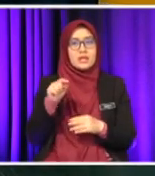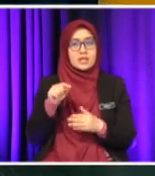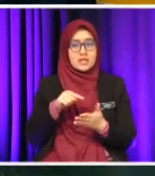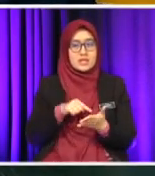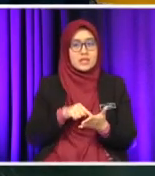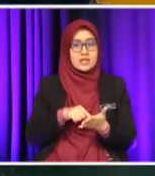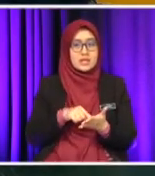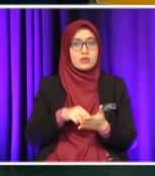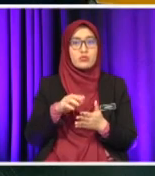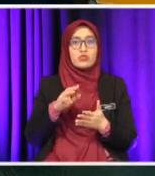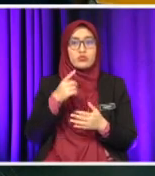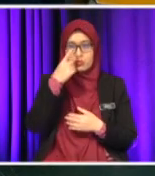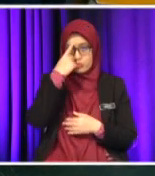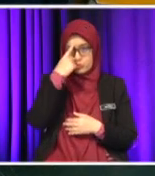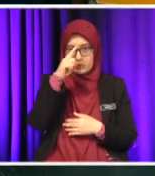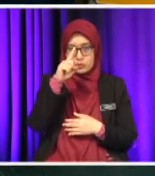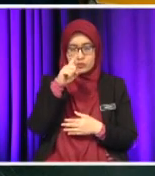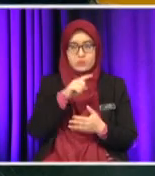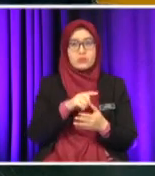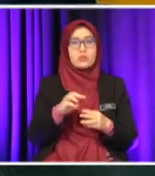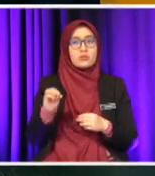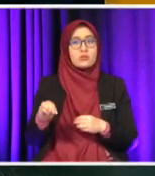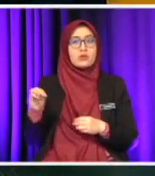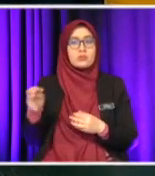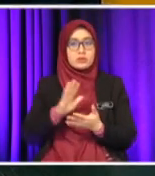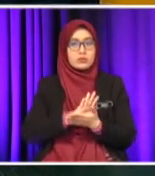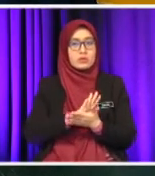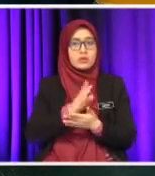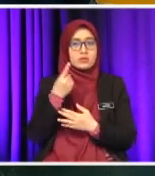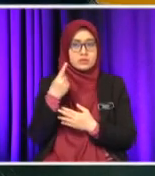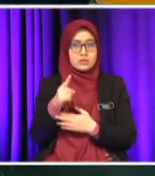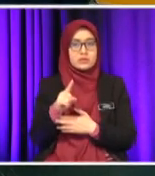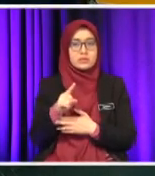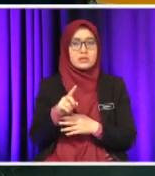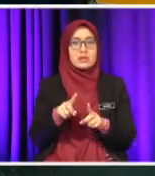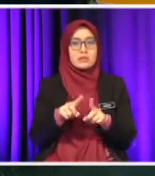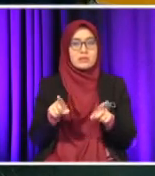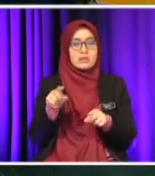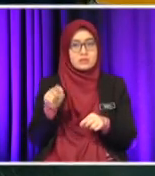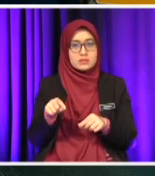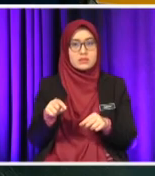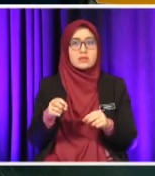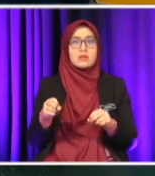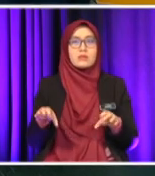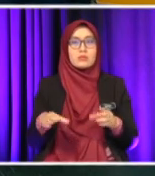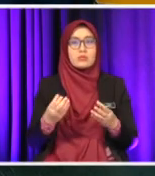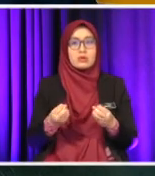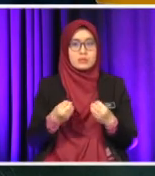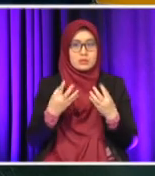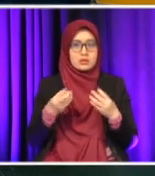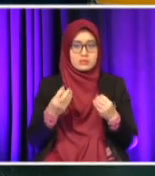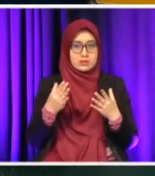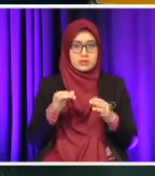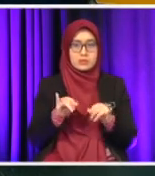tapi tetap dihasilkan dalam bentuk kulkas Coba kita mensasarkan Keuntungan jadi kalau kita jual